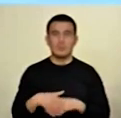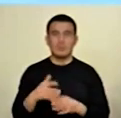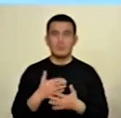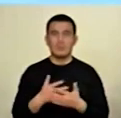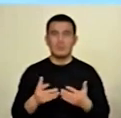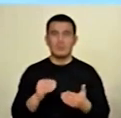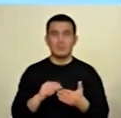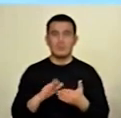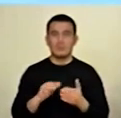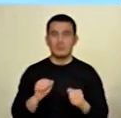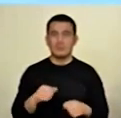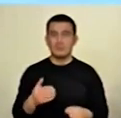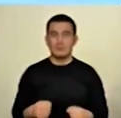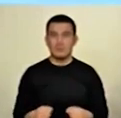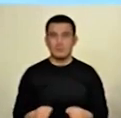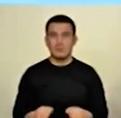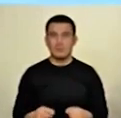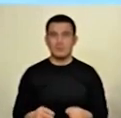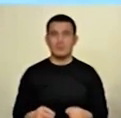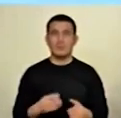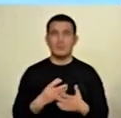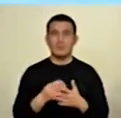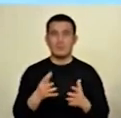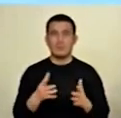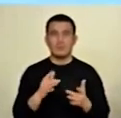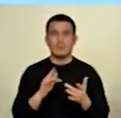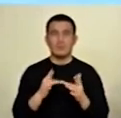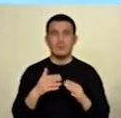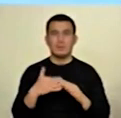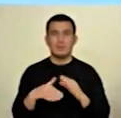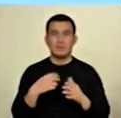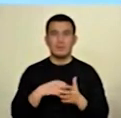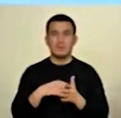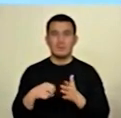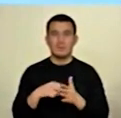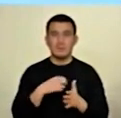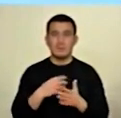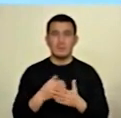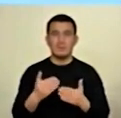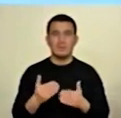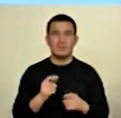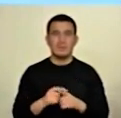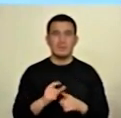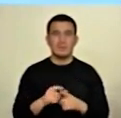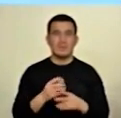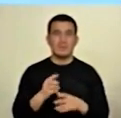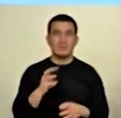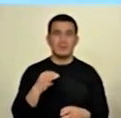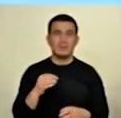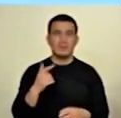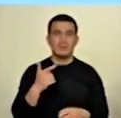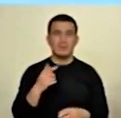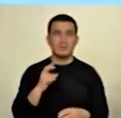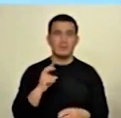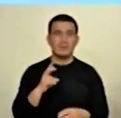mumkin. Ya'ni elektron pochta manzilimizni yozib qo'yamiz. Mana myblog.gmail.com